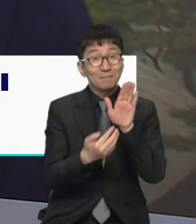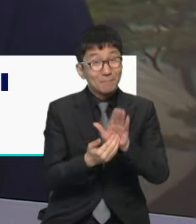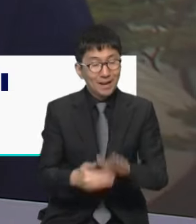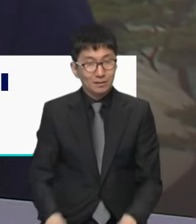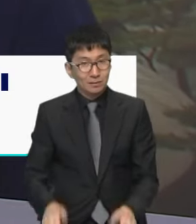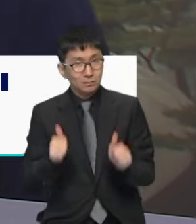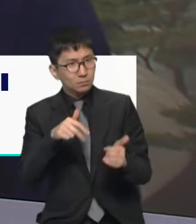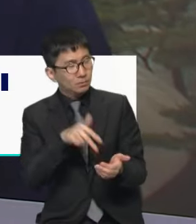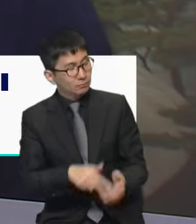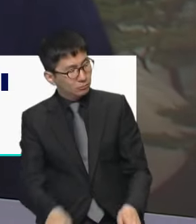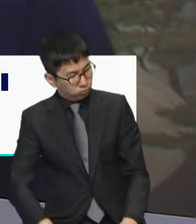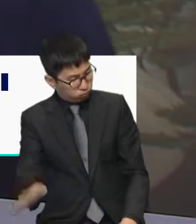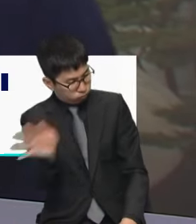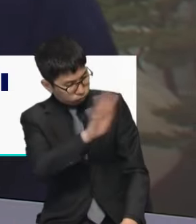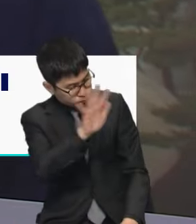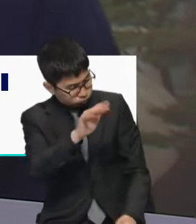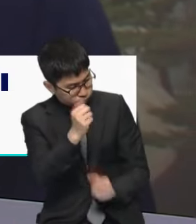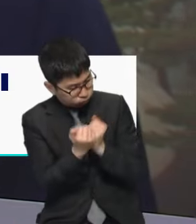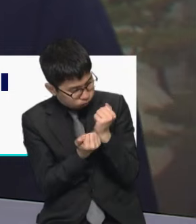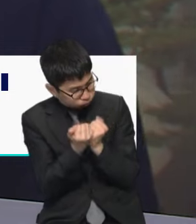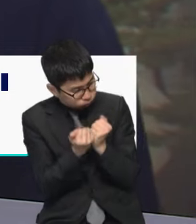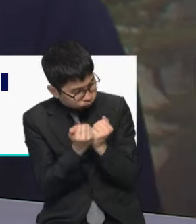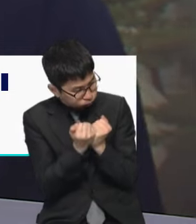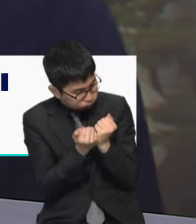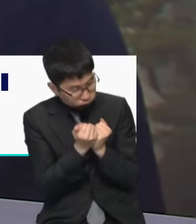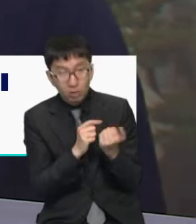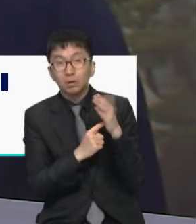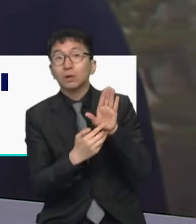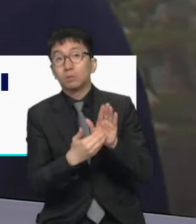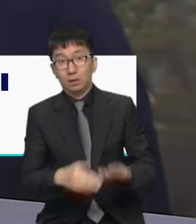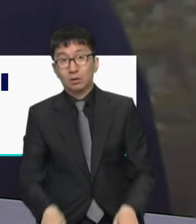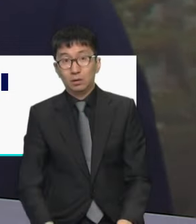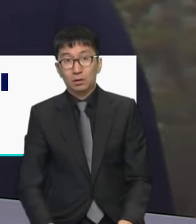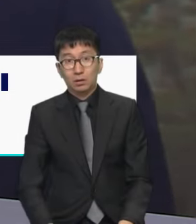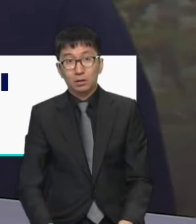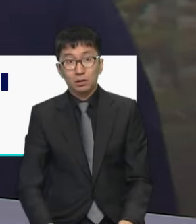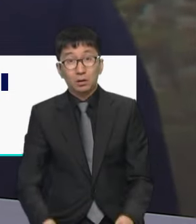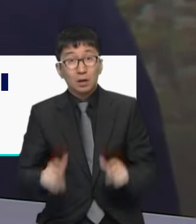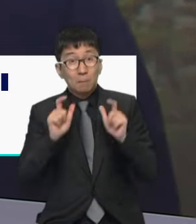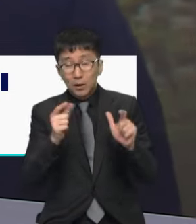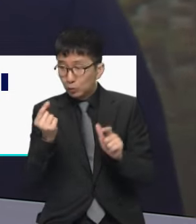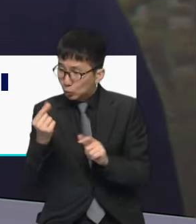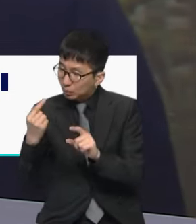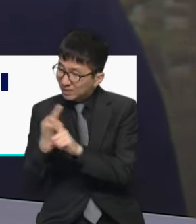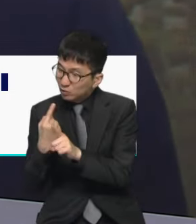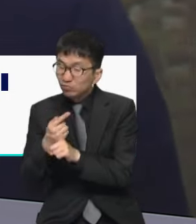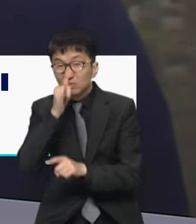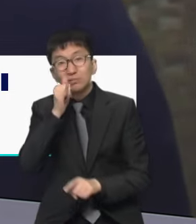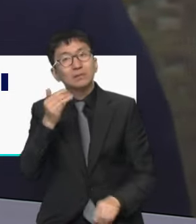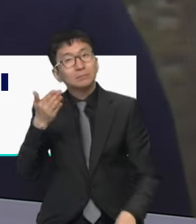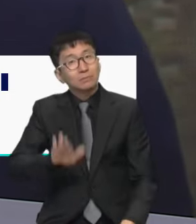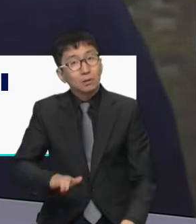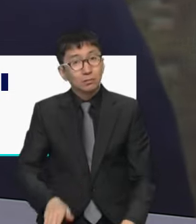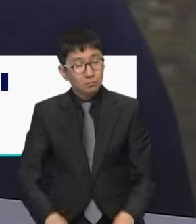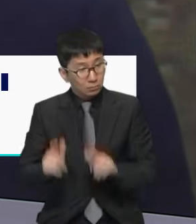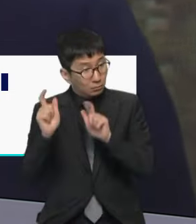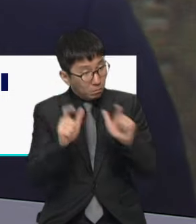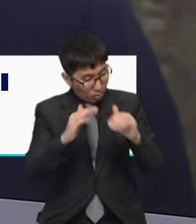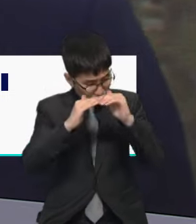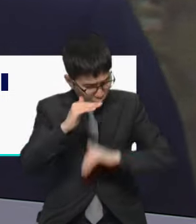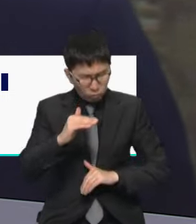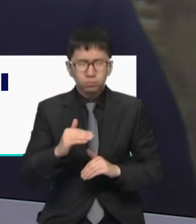재판부가 이례적으로 설명 자료를 내고 반박에 나섰습니다. 판결문에 오류를 수정해도 재판 결과엔 영향이